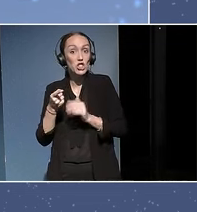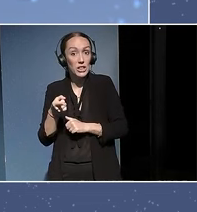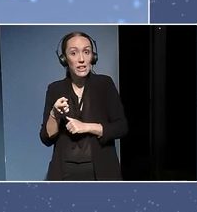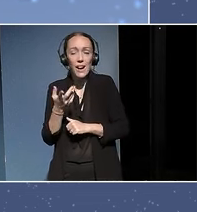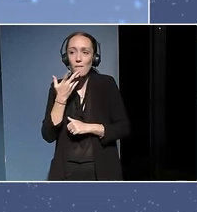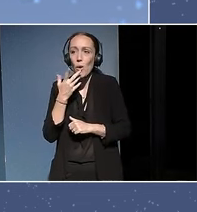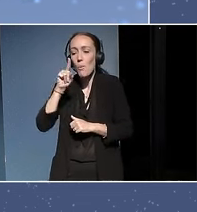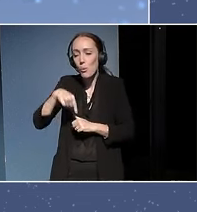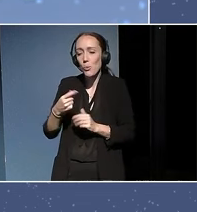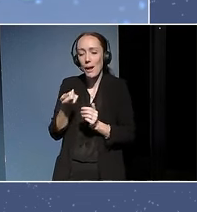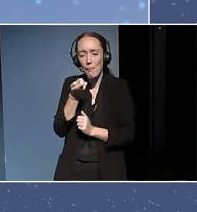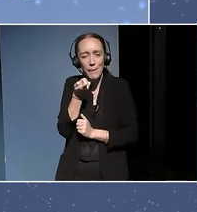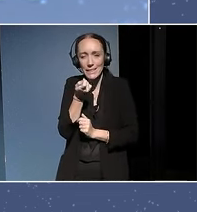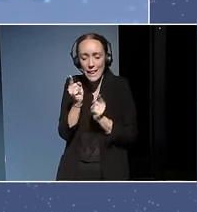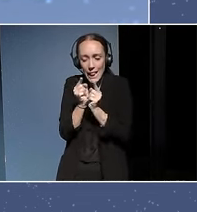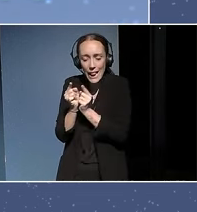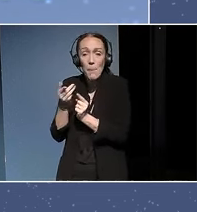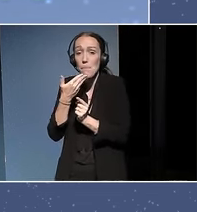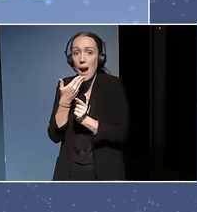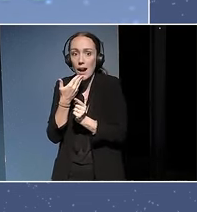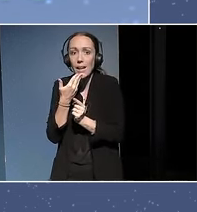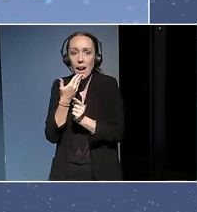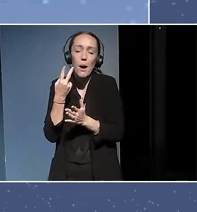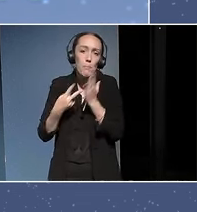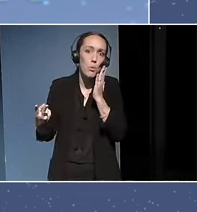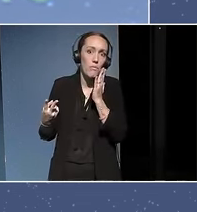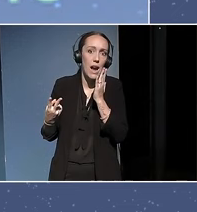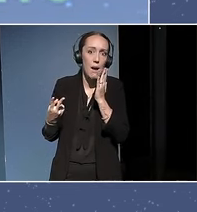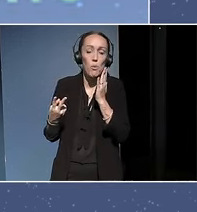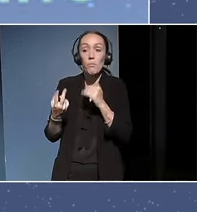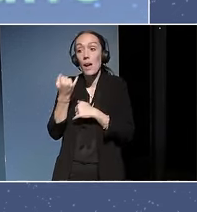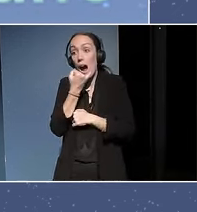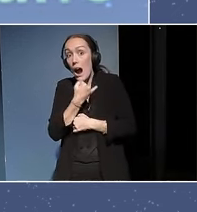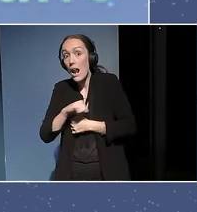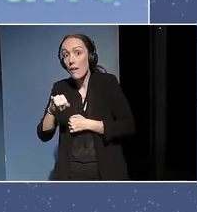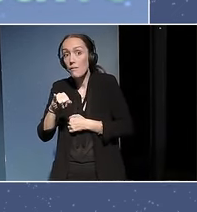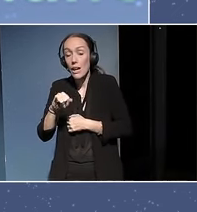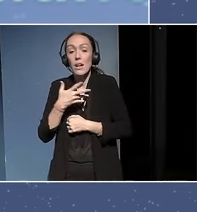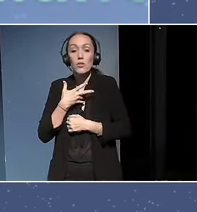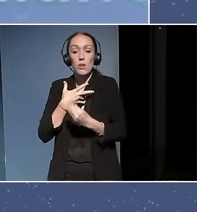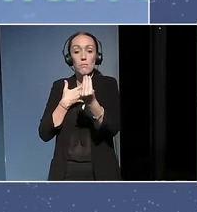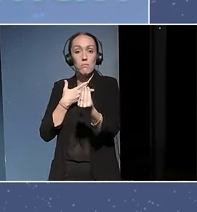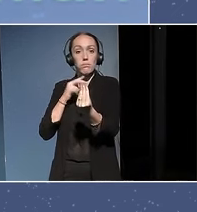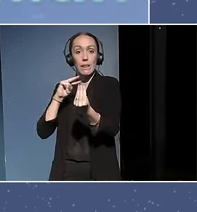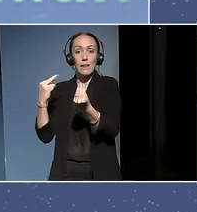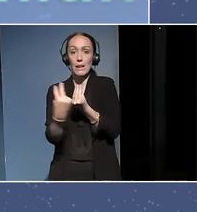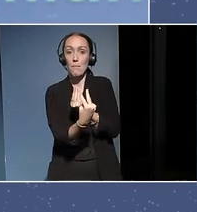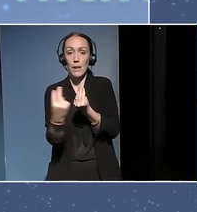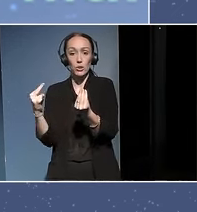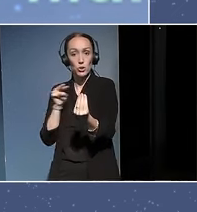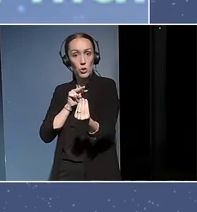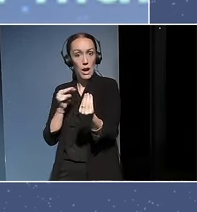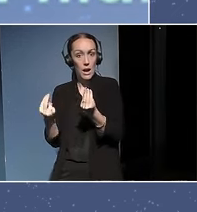pezzettini mancanti Alla fine otteniamo un modello tridimensionale che